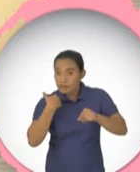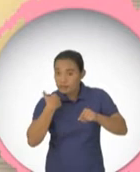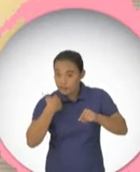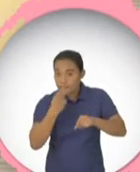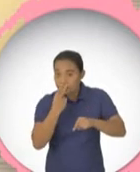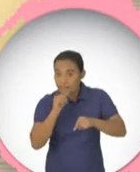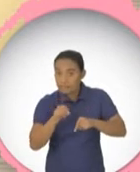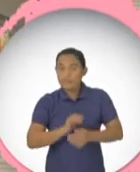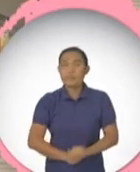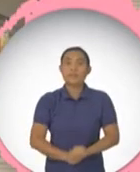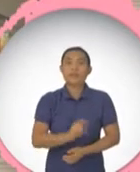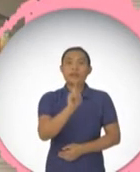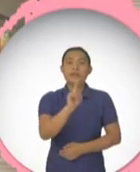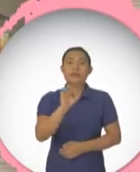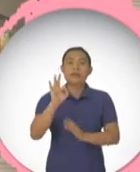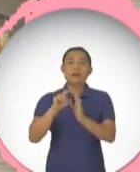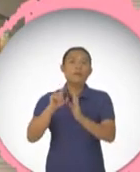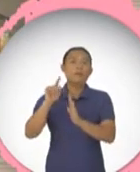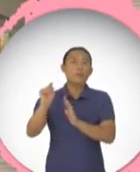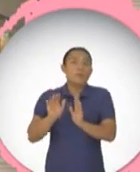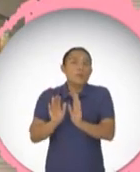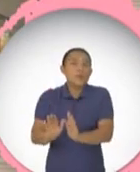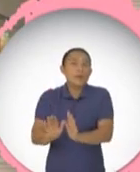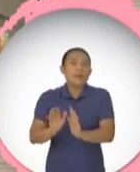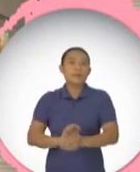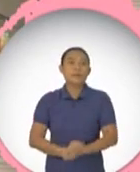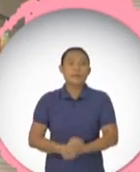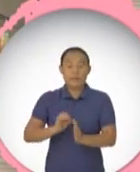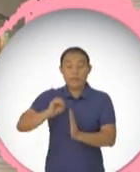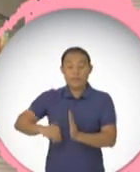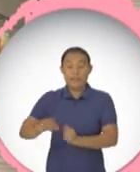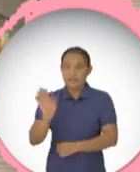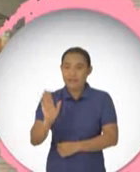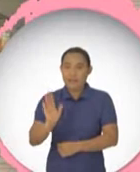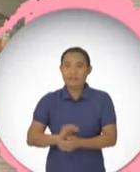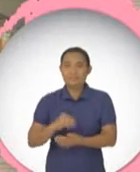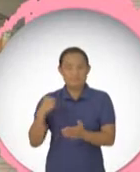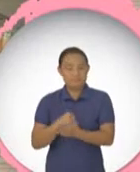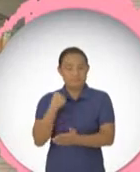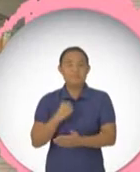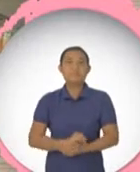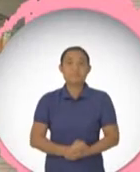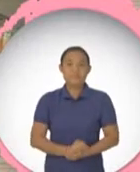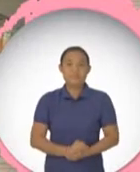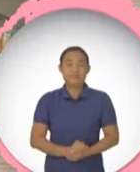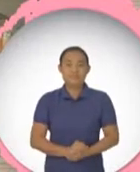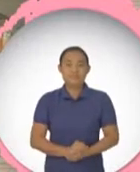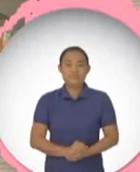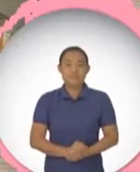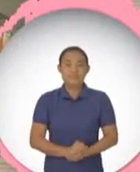ได้แล้ว1ฟุต ค่ะอันนี้เก็บไว้ก่อนนะคะไม่ทิ้งนะคะเสียดาย ค่ะแล้วเ